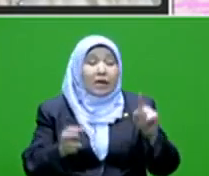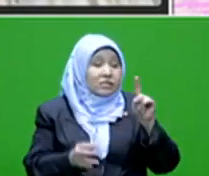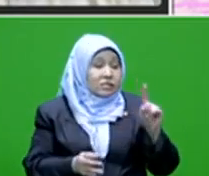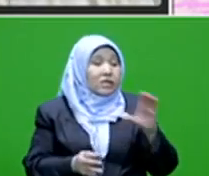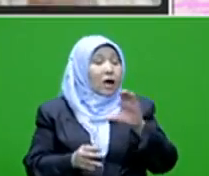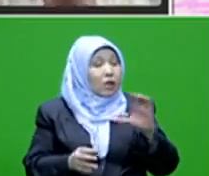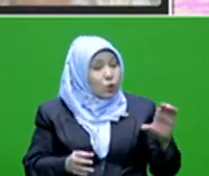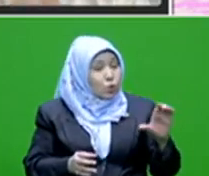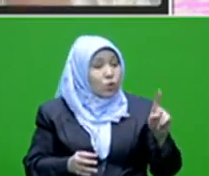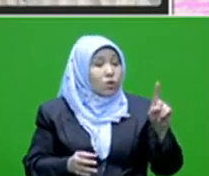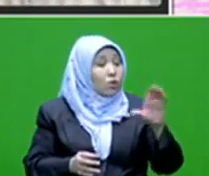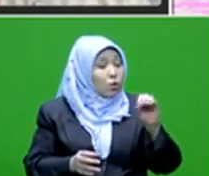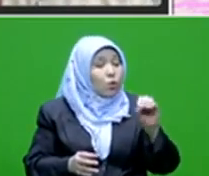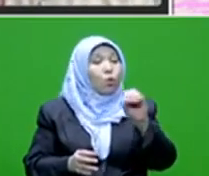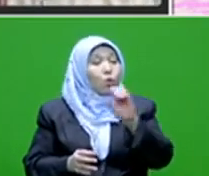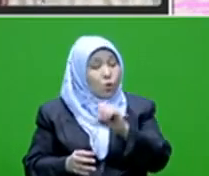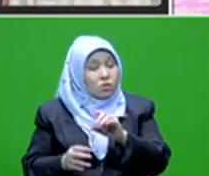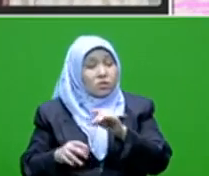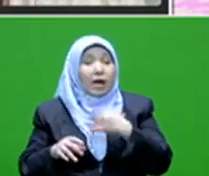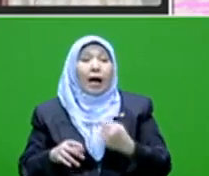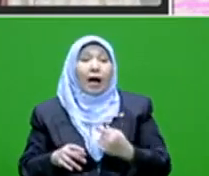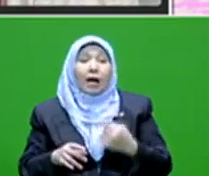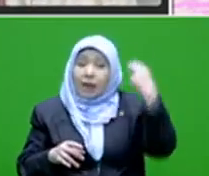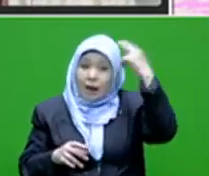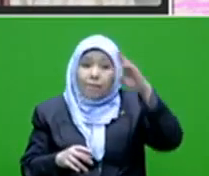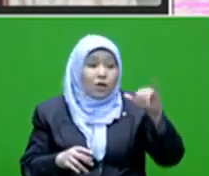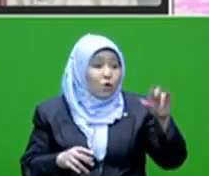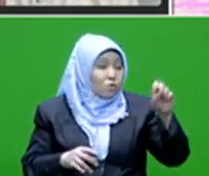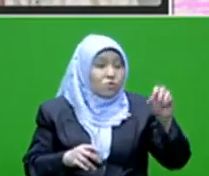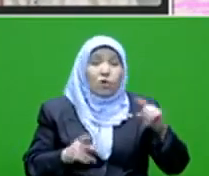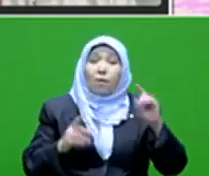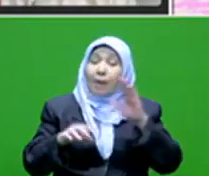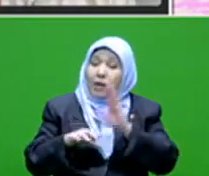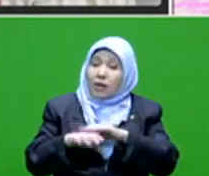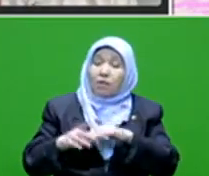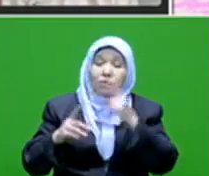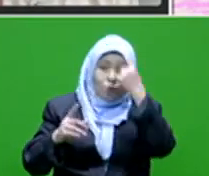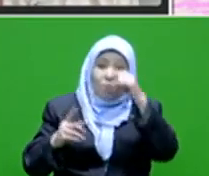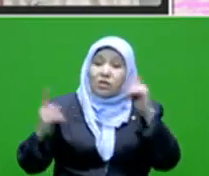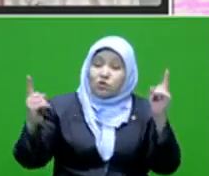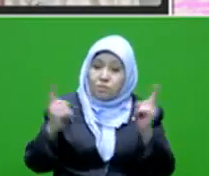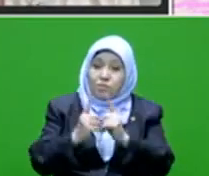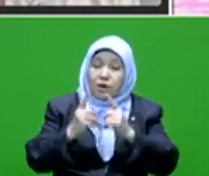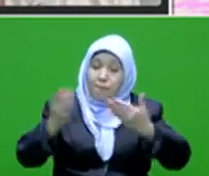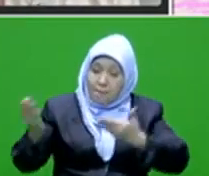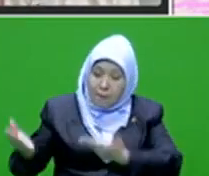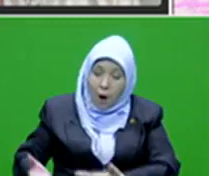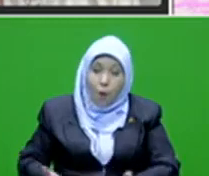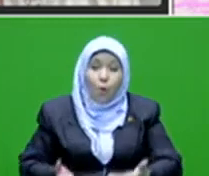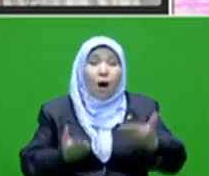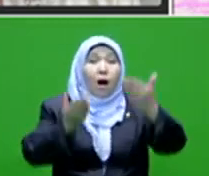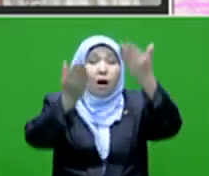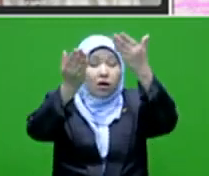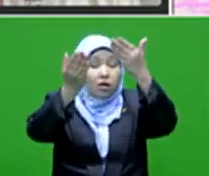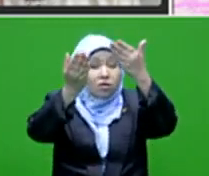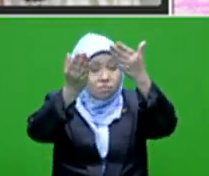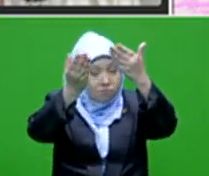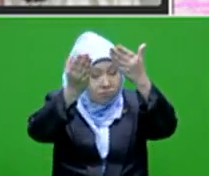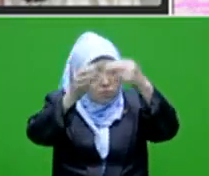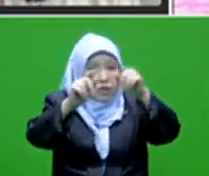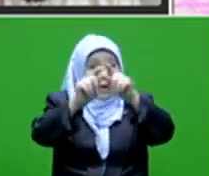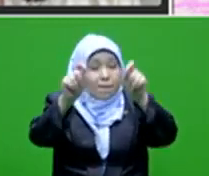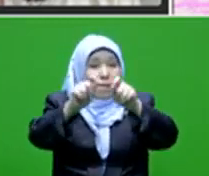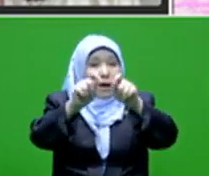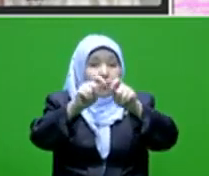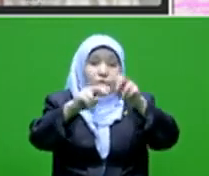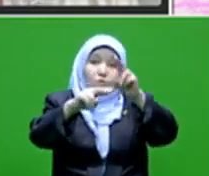di mana Nabi Yusuf ajak bertemu ayahnya, angkat ke singgah sana, dan perkataan yang sama macam